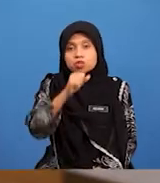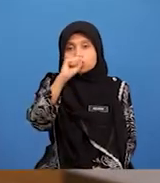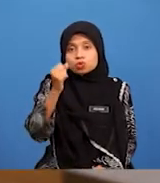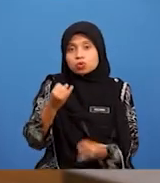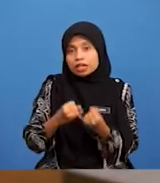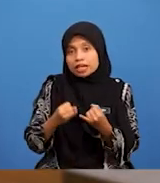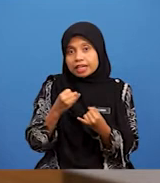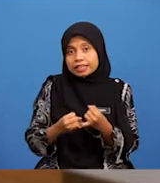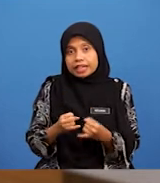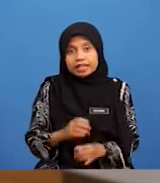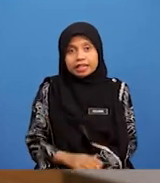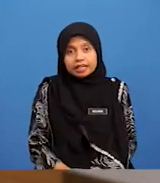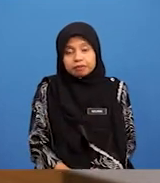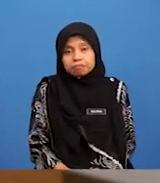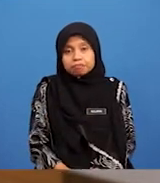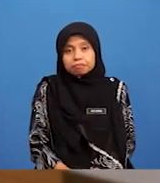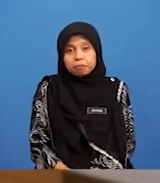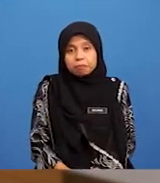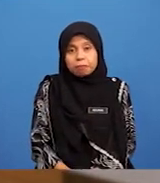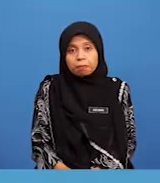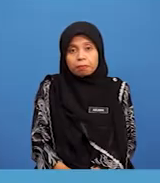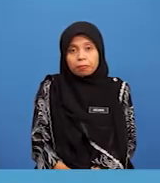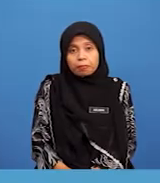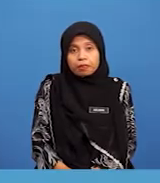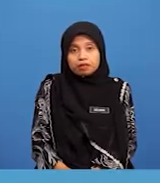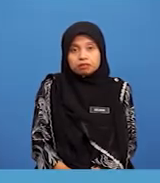Soalan terakhir untuk uji minda ketiga adalah